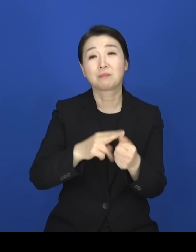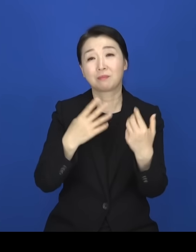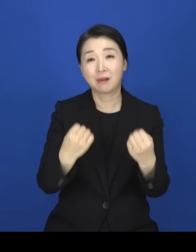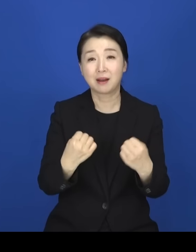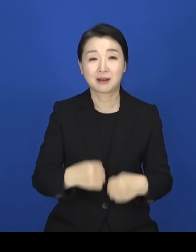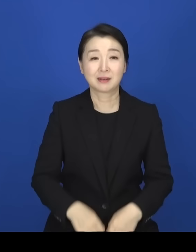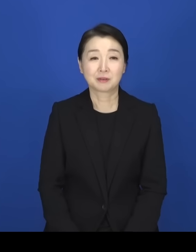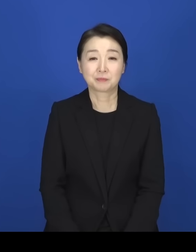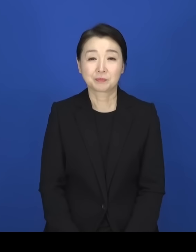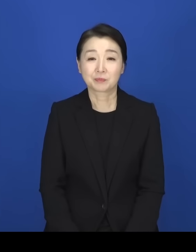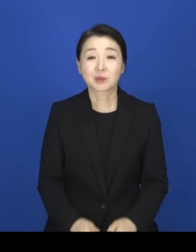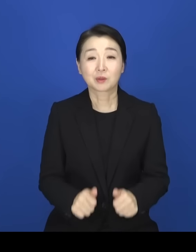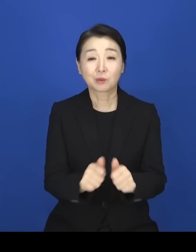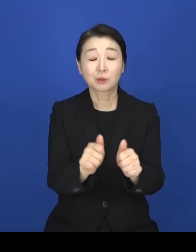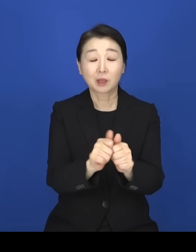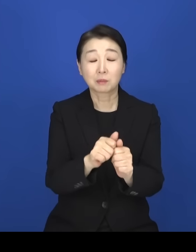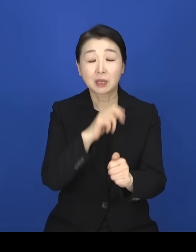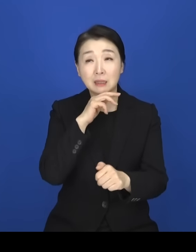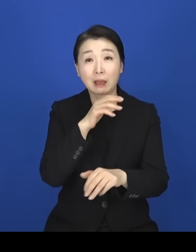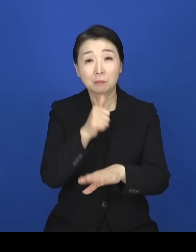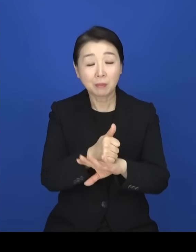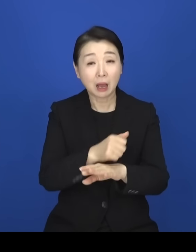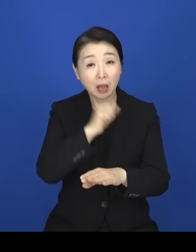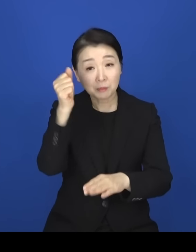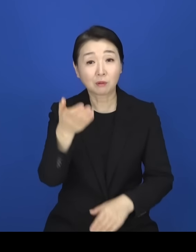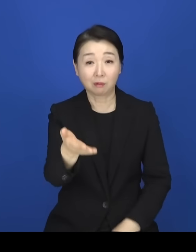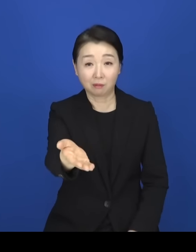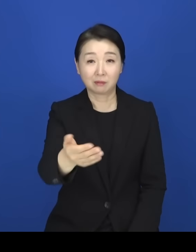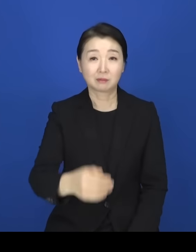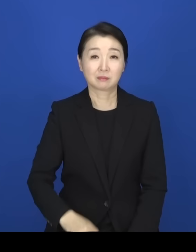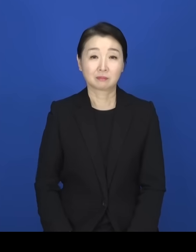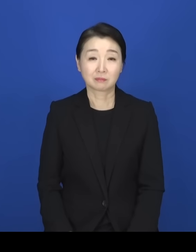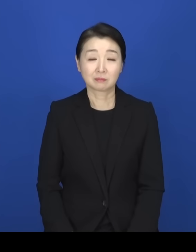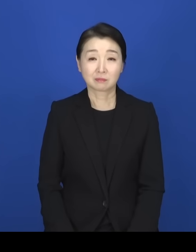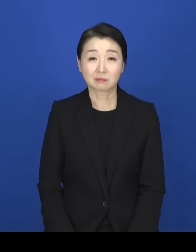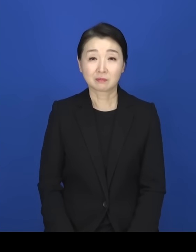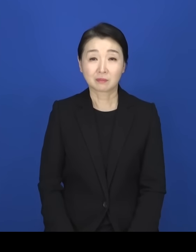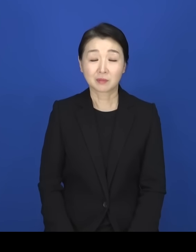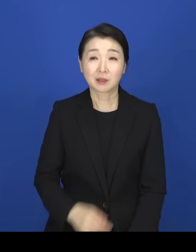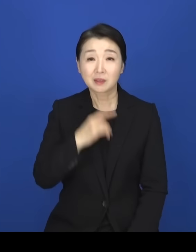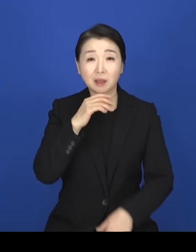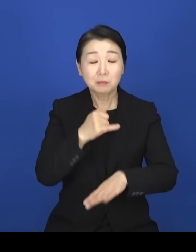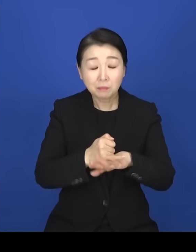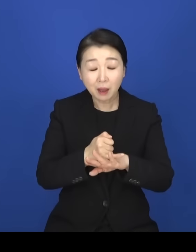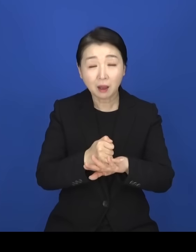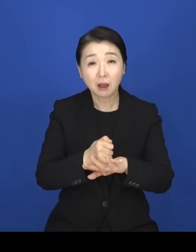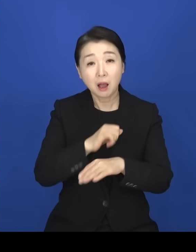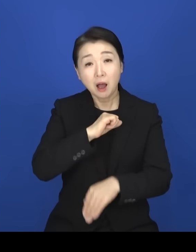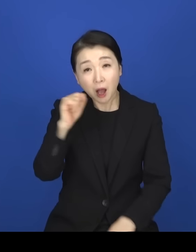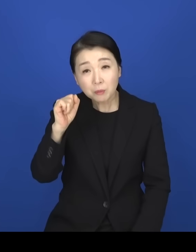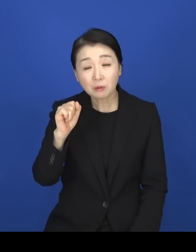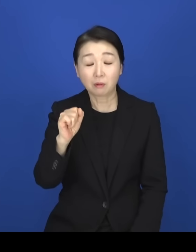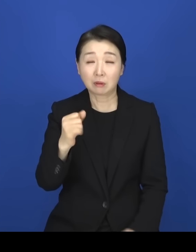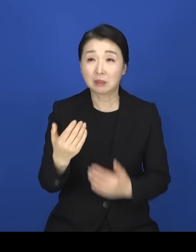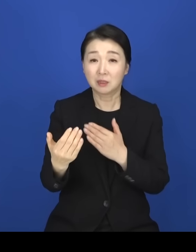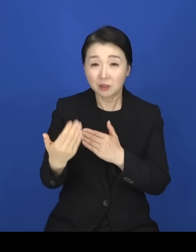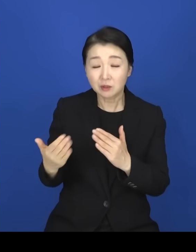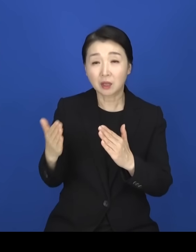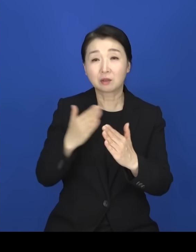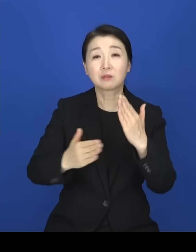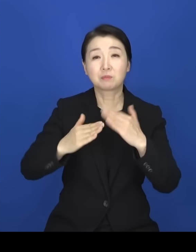또 거기서 남자 최연소로 합격한 게. 그러니까. 진짜? 그리고 최연소로 합격했는데 그 합격하기 전에 또 특채로 또 활동을 했었대요. 그러니까